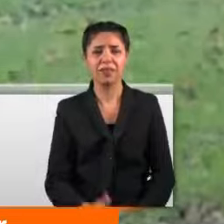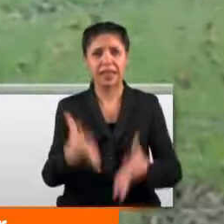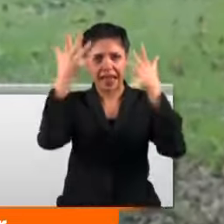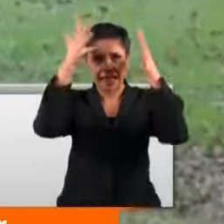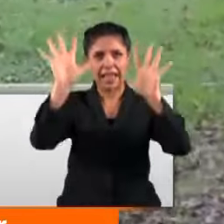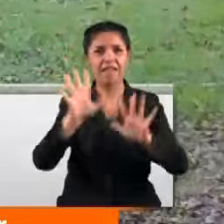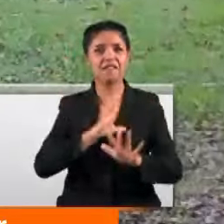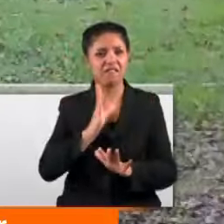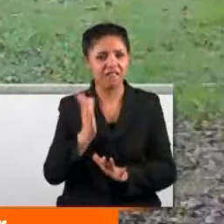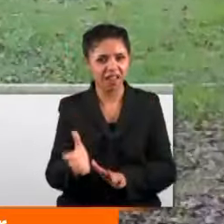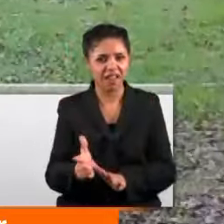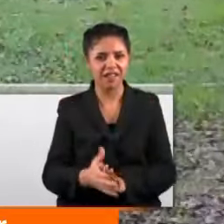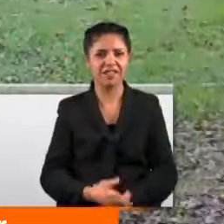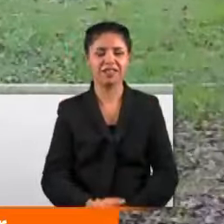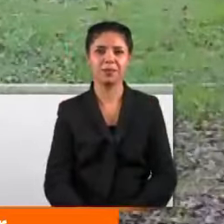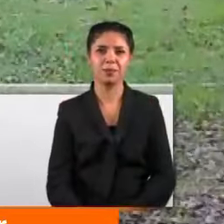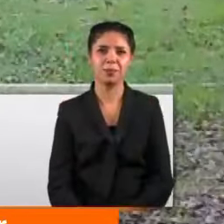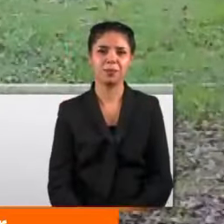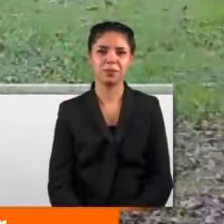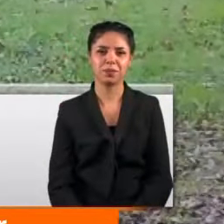geyikler,